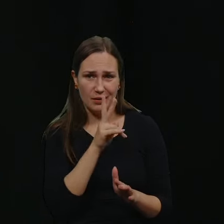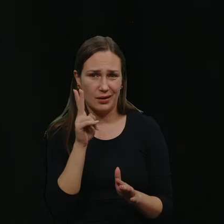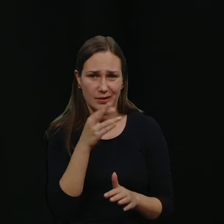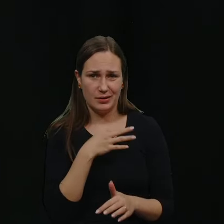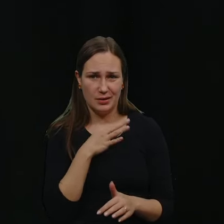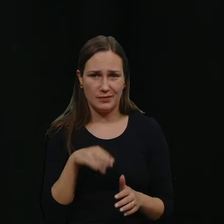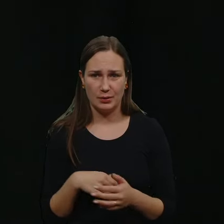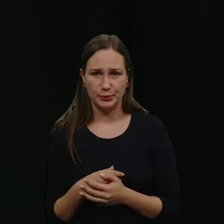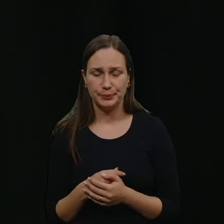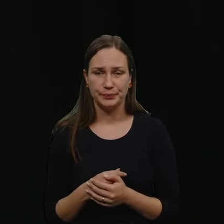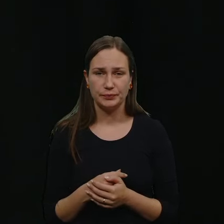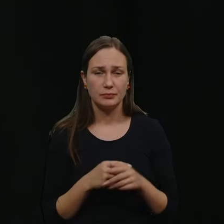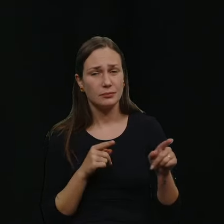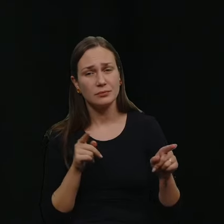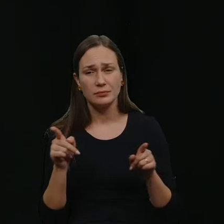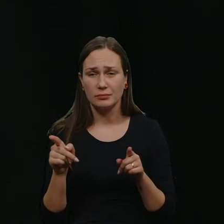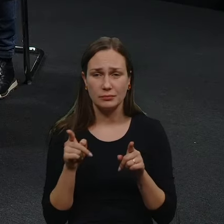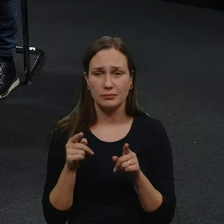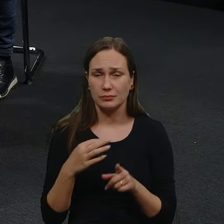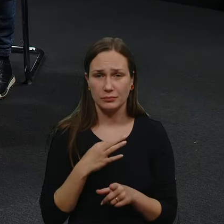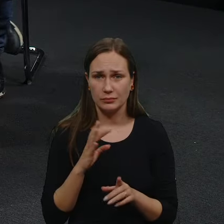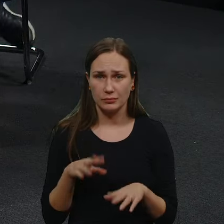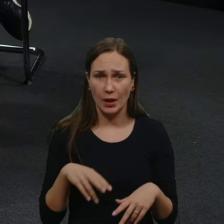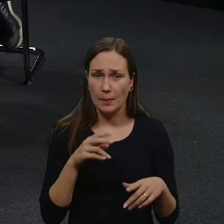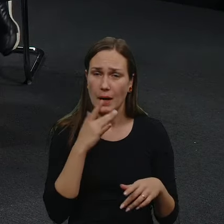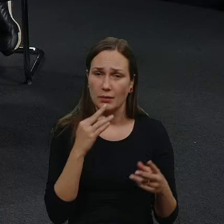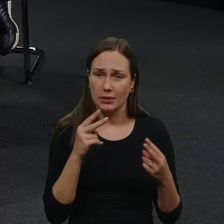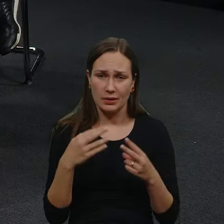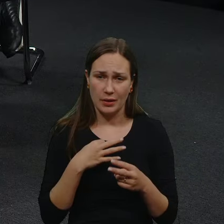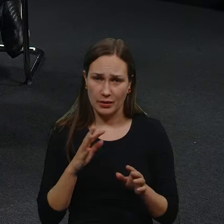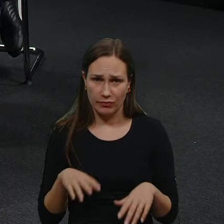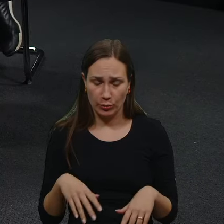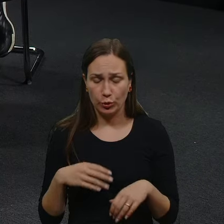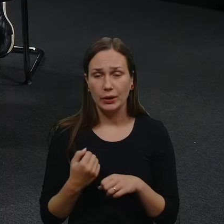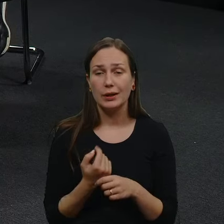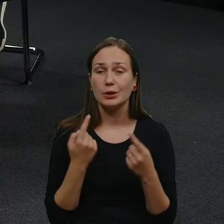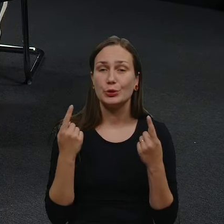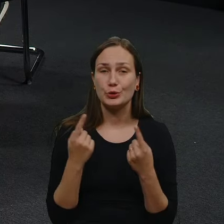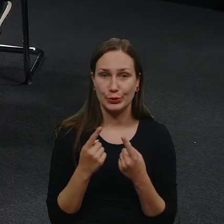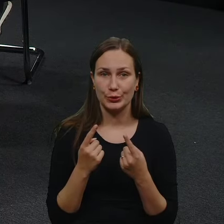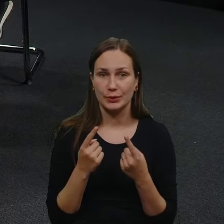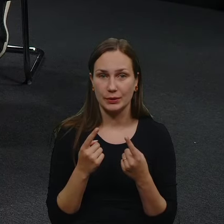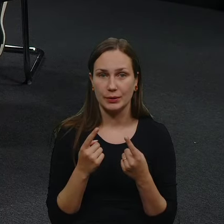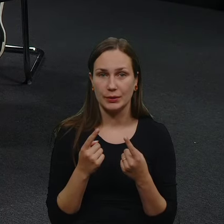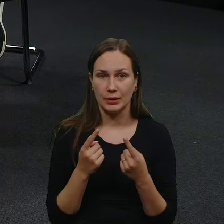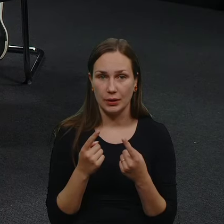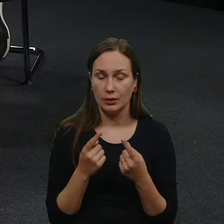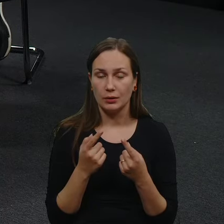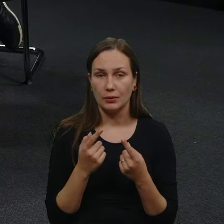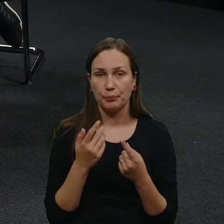taip priklauso. Viena ar kita, ir gal būt pakeitęs net kelias partijas. Ar ne? Bet vis dėlto reikia pripažinti, kad jų trečias išliko